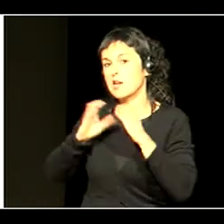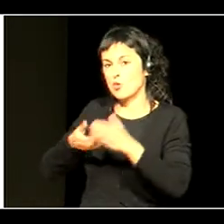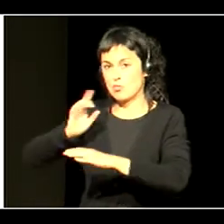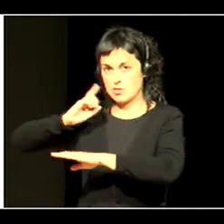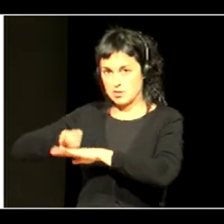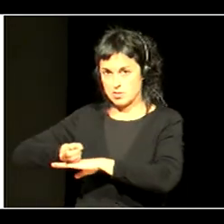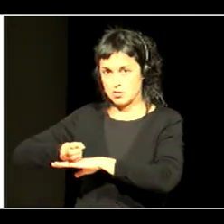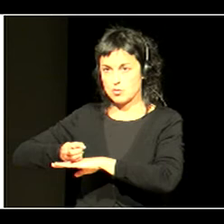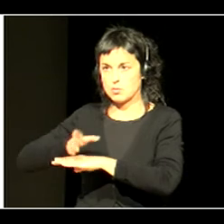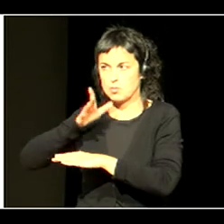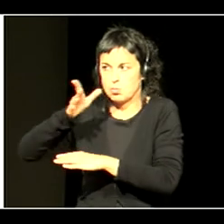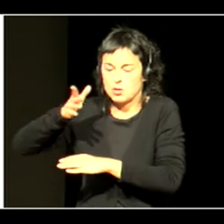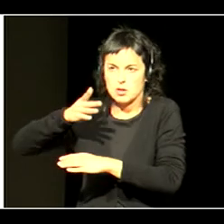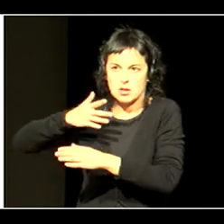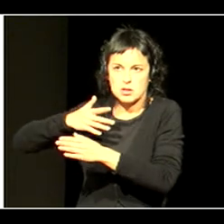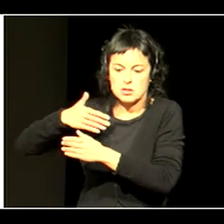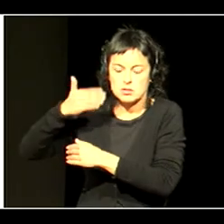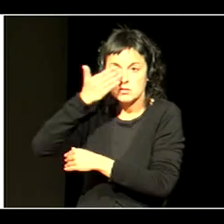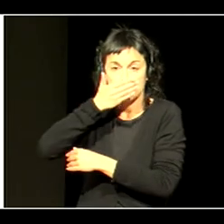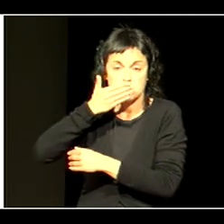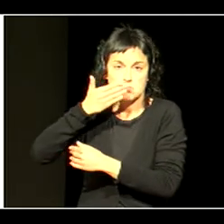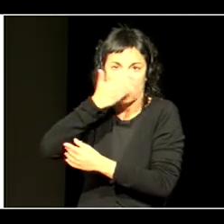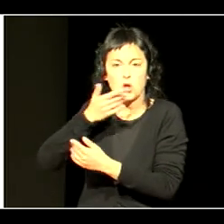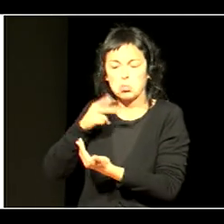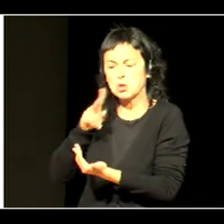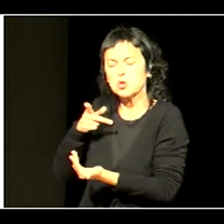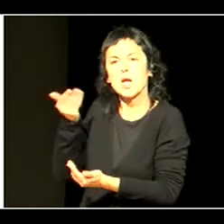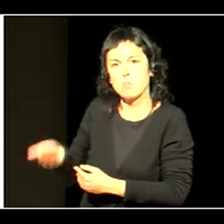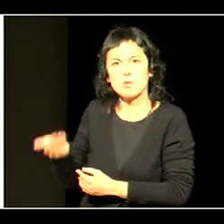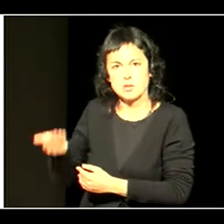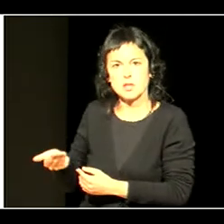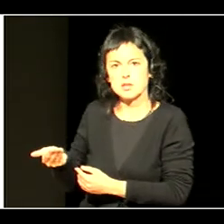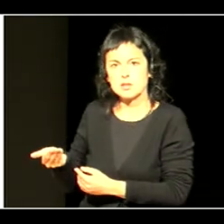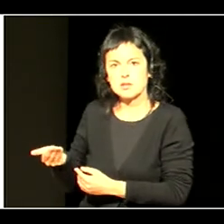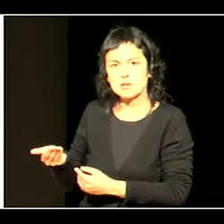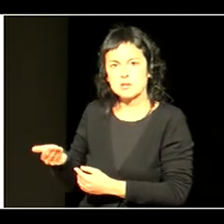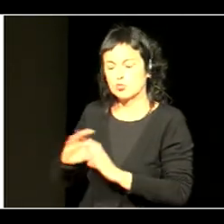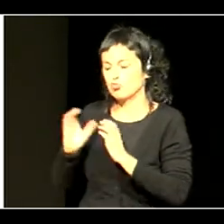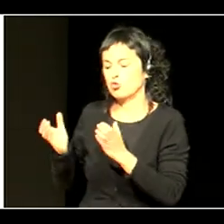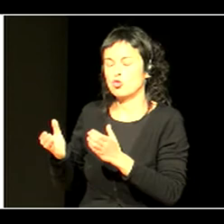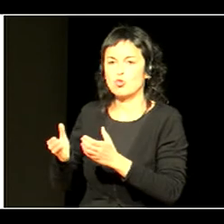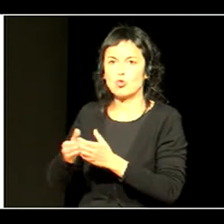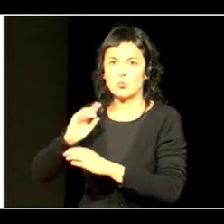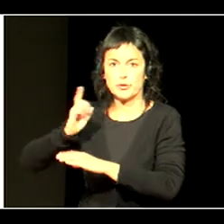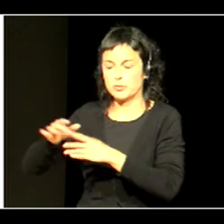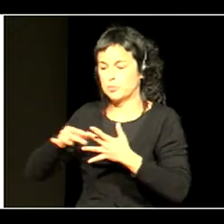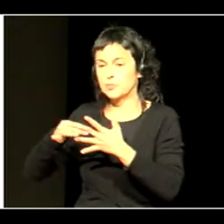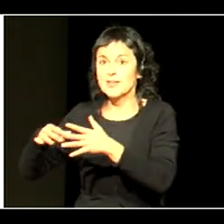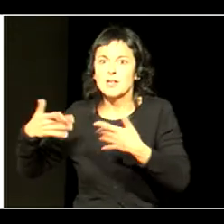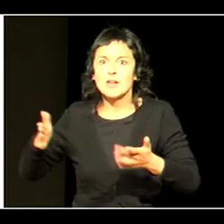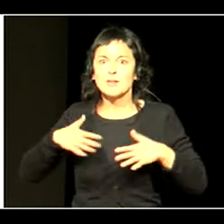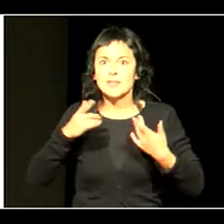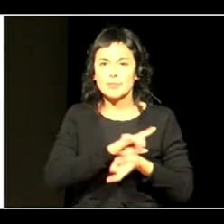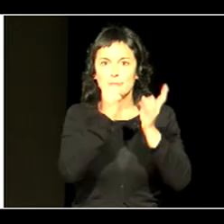garrantzi eman zitzaiolako gure ikastetxea ikusita, eta baina bat batean ere, bueno, pues aldaketa badago, eta ni izan